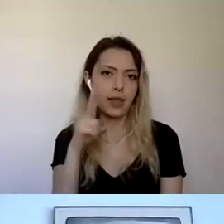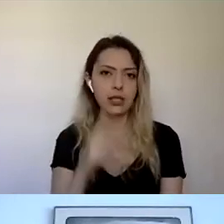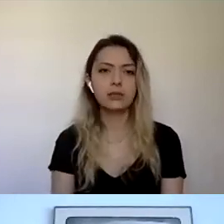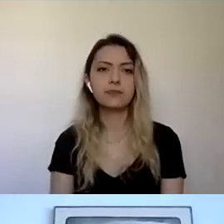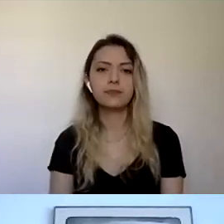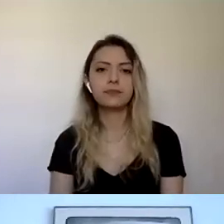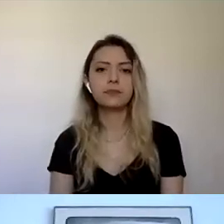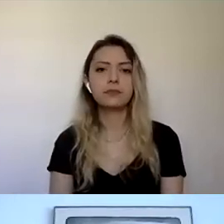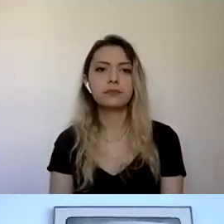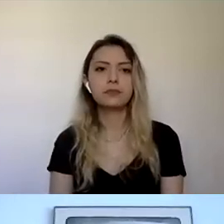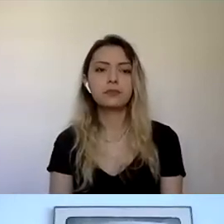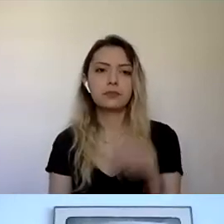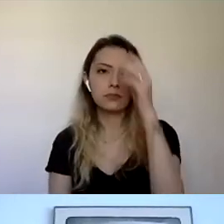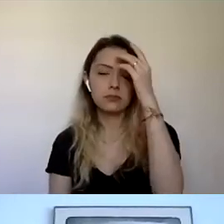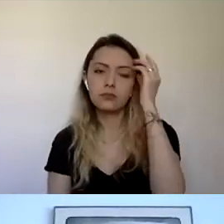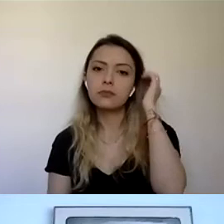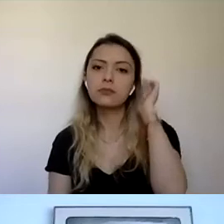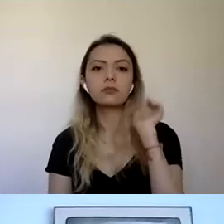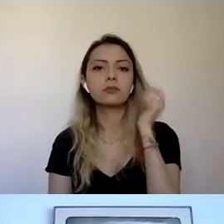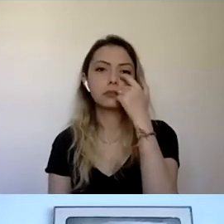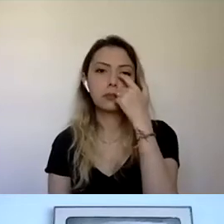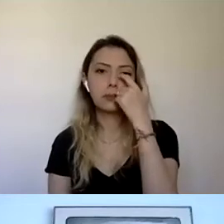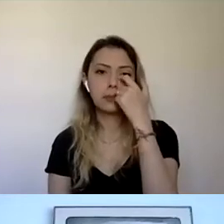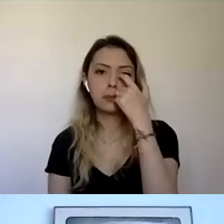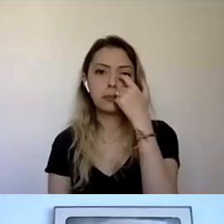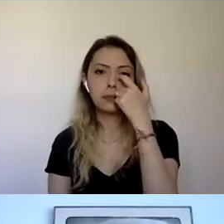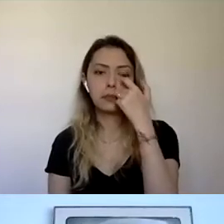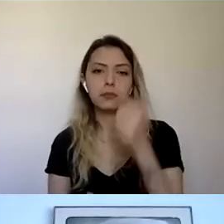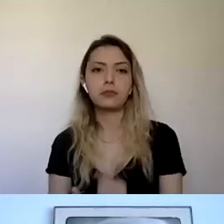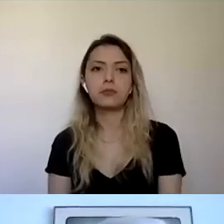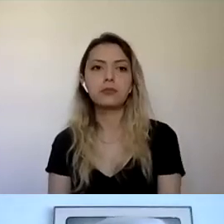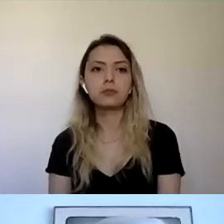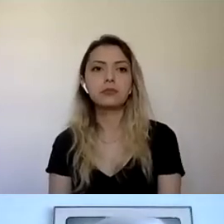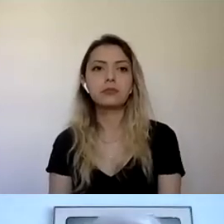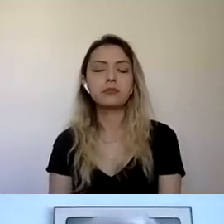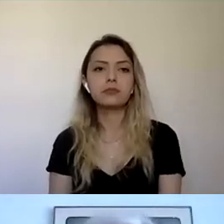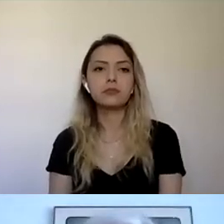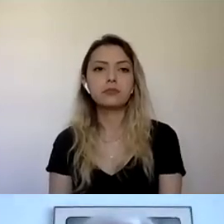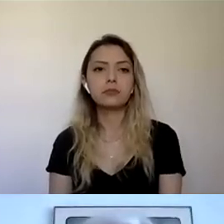sürdürülebilir kalkınma hedefleri göstergeleriyle ilgili. Evet. Ne yazık ki